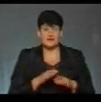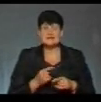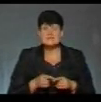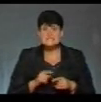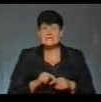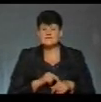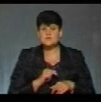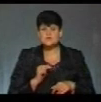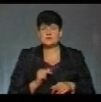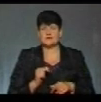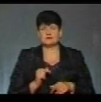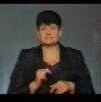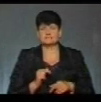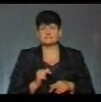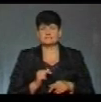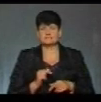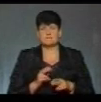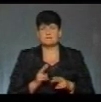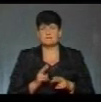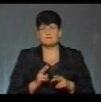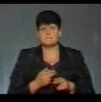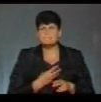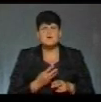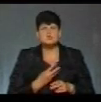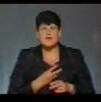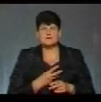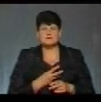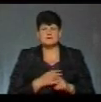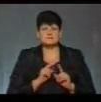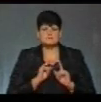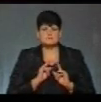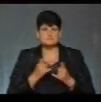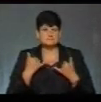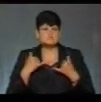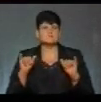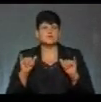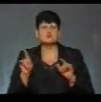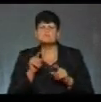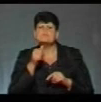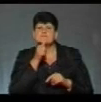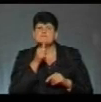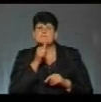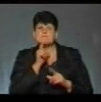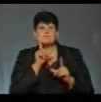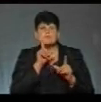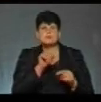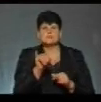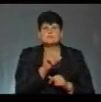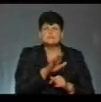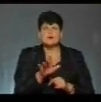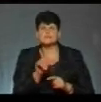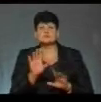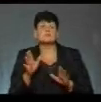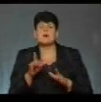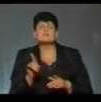відчуття безпечності і бажання пригод, спробувати щось, так, поїхати, так, ну, а що